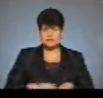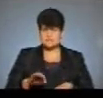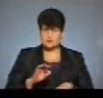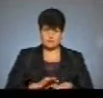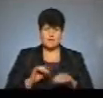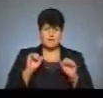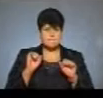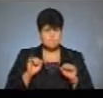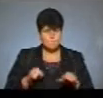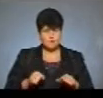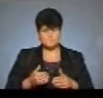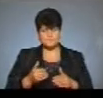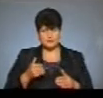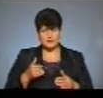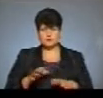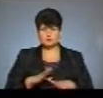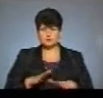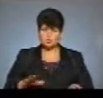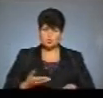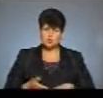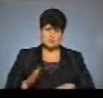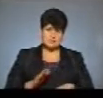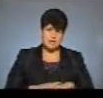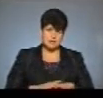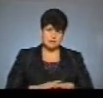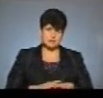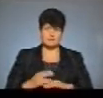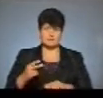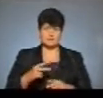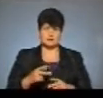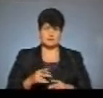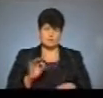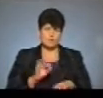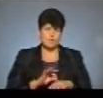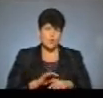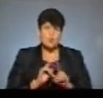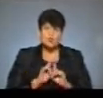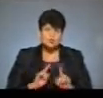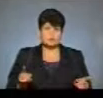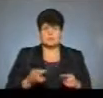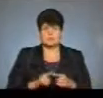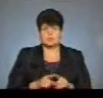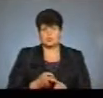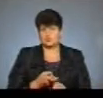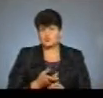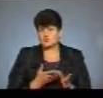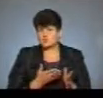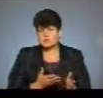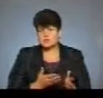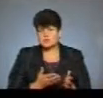можемо попередити або запобігти ускладненням від перенесеного захворювання. Особливо це стосується, на сьогодні актуальним